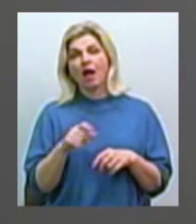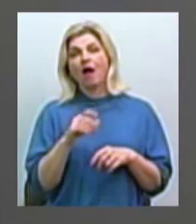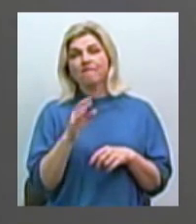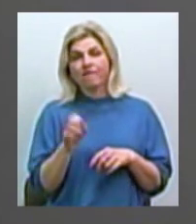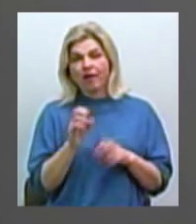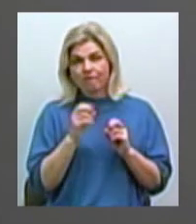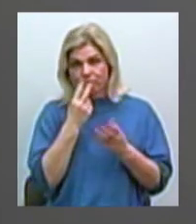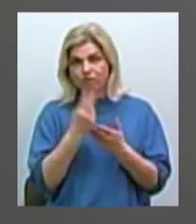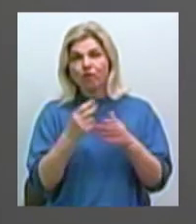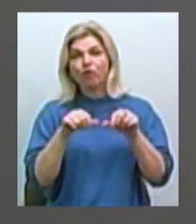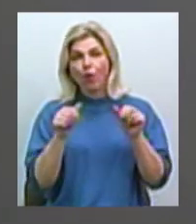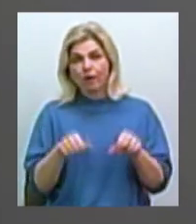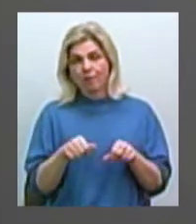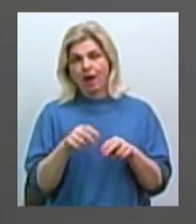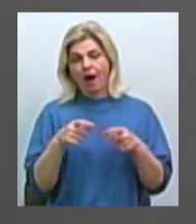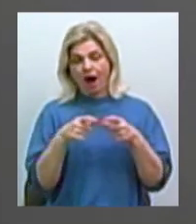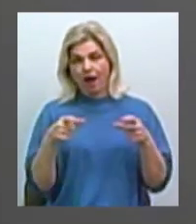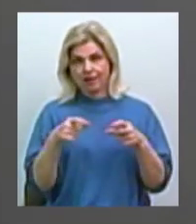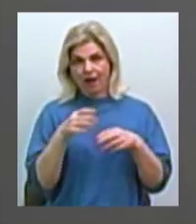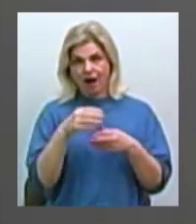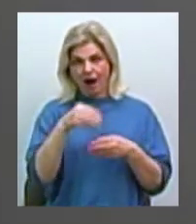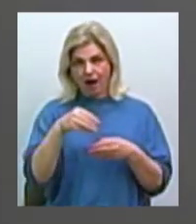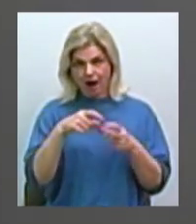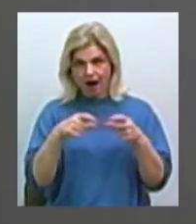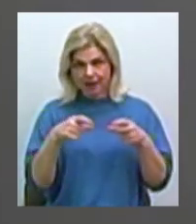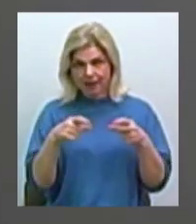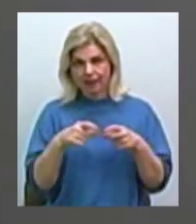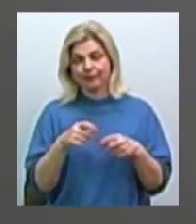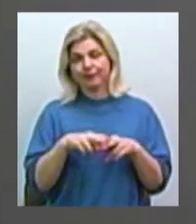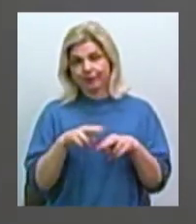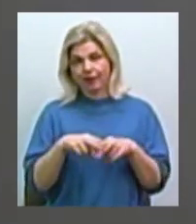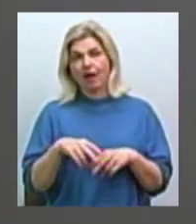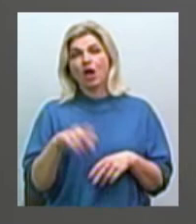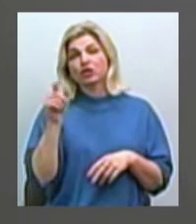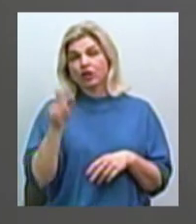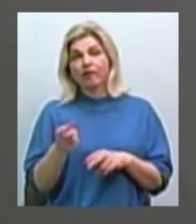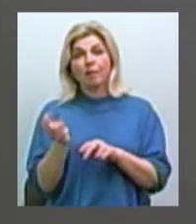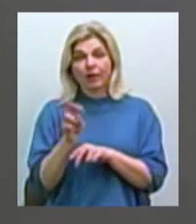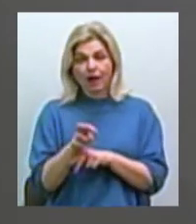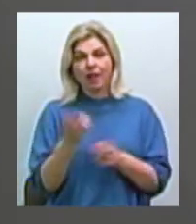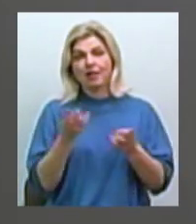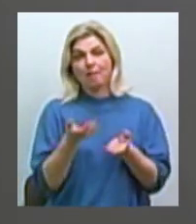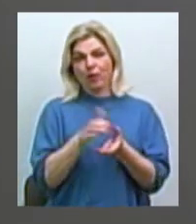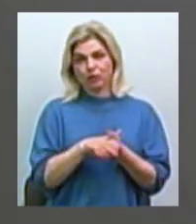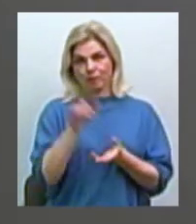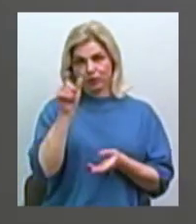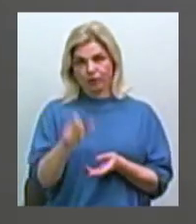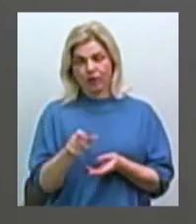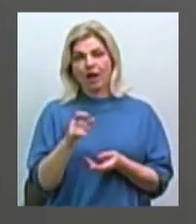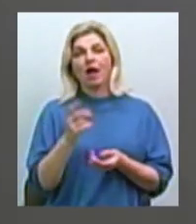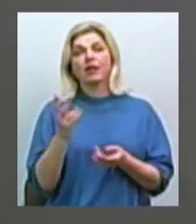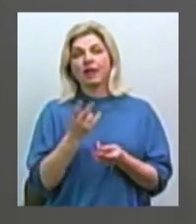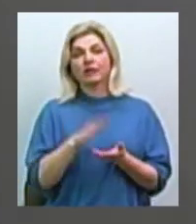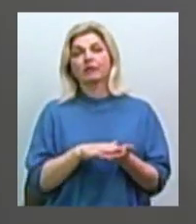чого це робиться? Що робить держава, коли до неї звертається громадянин? Вона з ним знайомиться. Знайомиться вона шляхом подачі